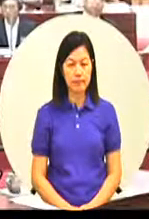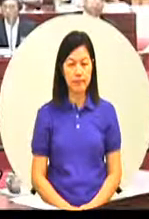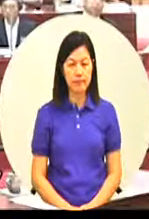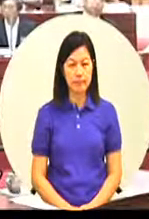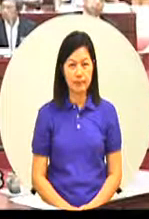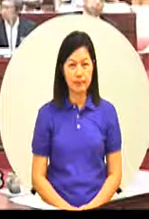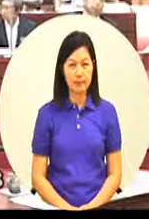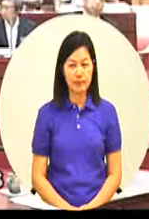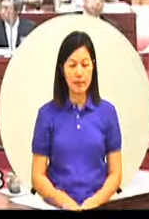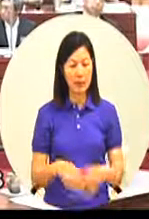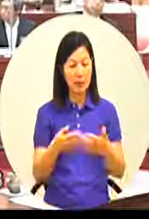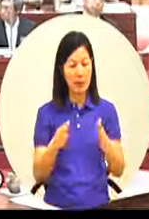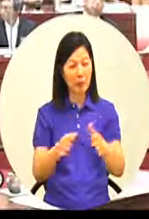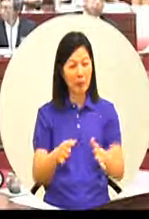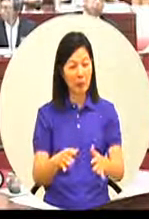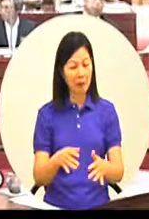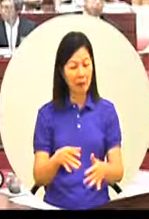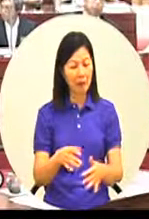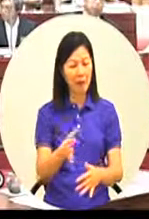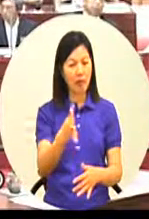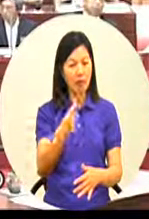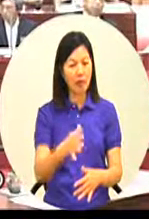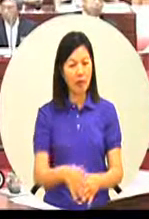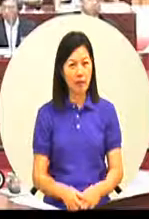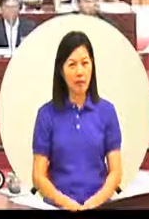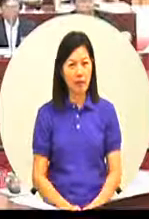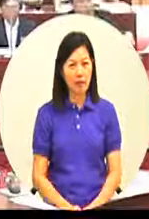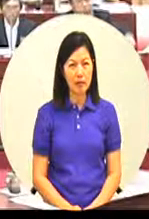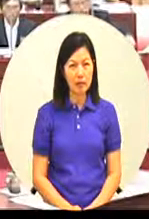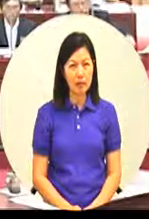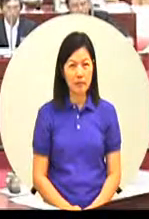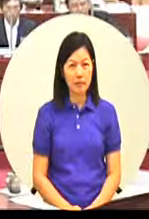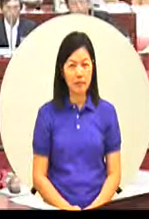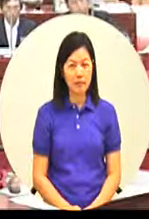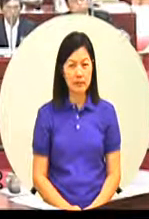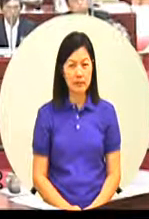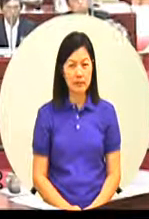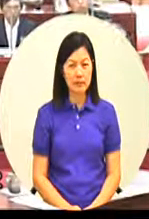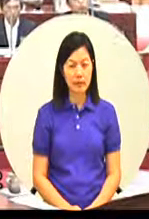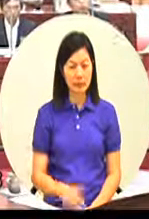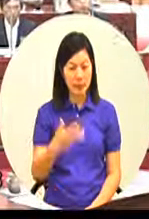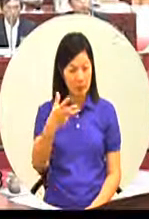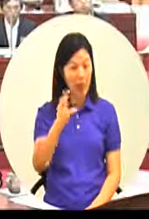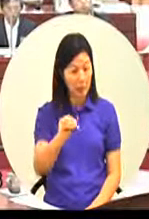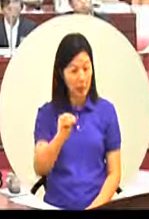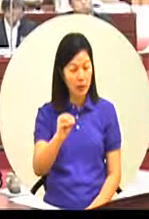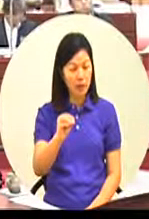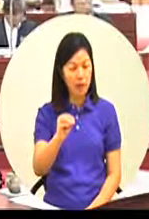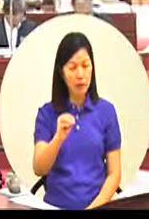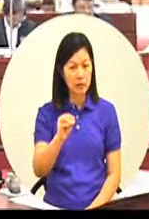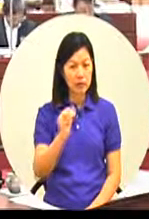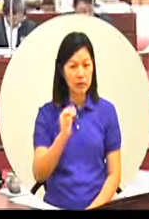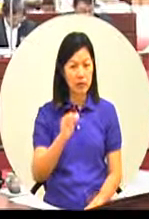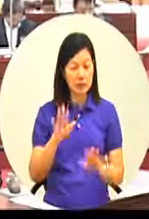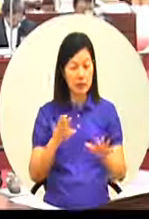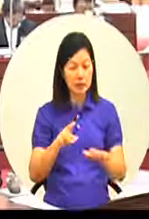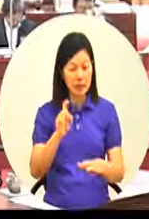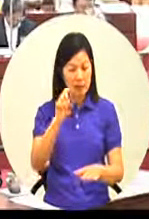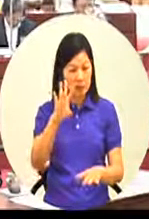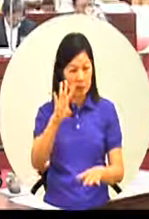为什么不要？ 柯林，这赔背完。 有时候用8万块就好哦，不要讲到现在14万起